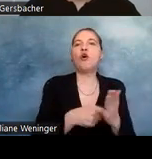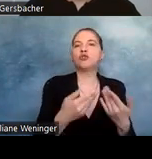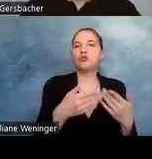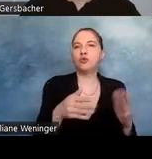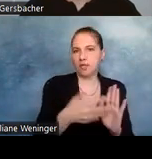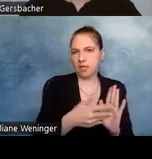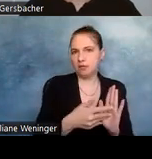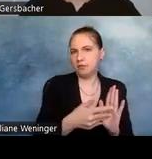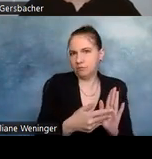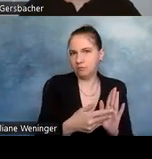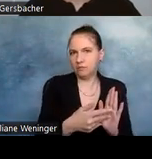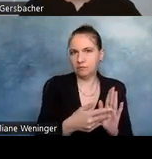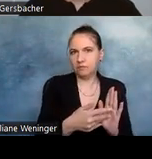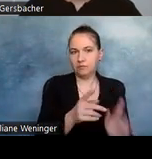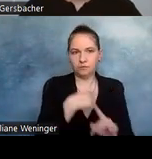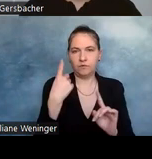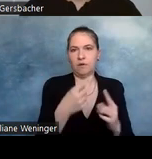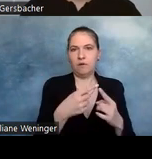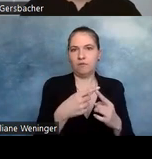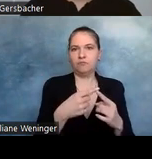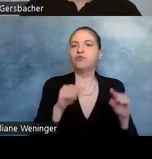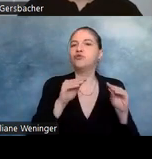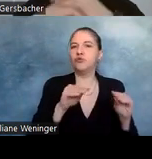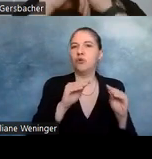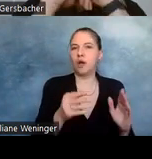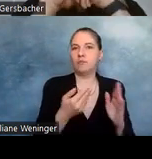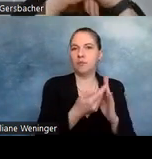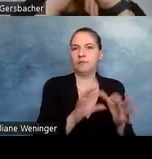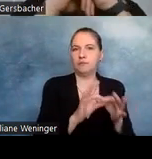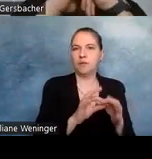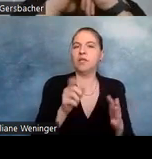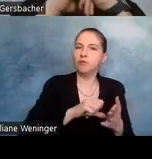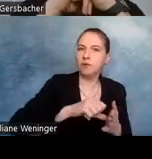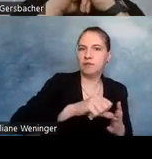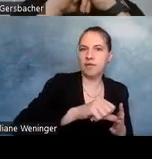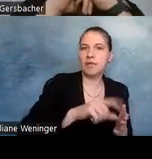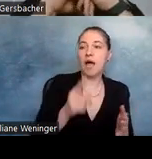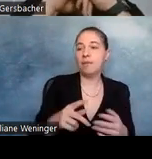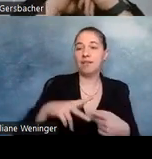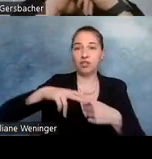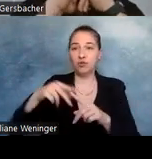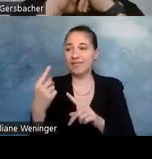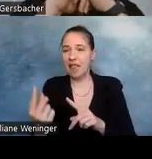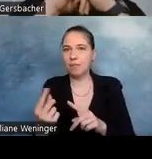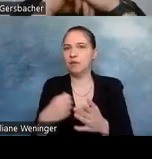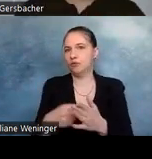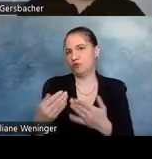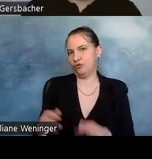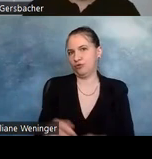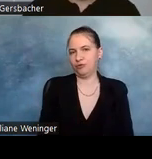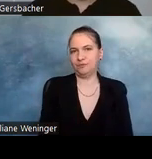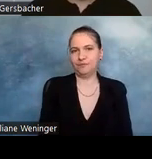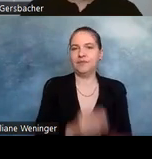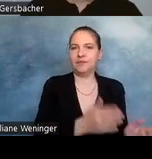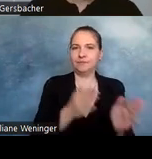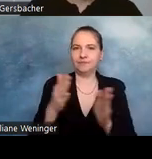Und wir bieten auch Schulungen dazu an, die muss man dann bezahlen, aber diese Checkliste und den Test kann man kostenlos verwenden. Und jetzt gebe ich